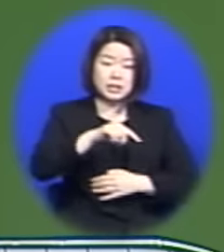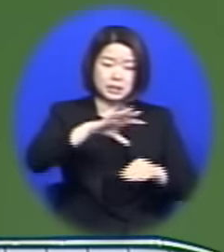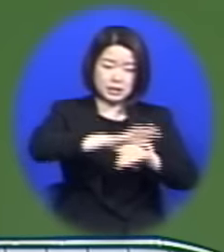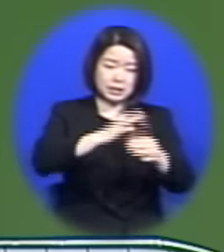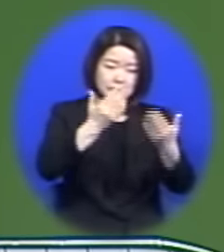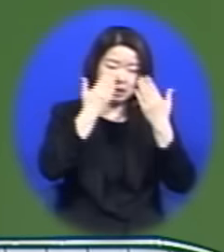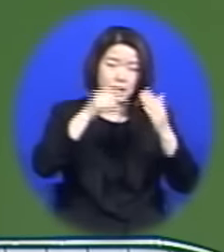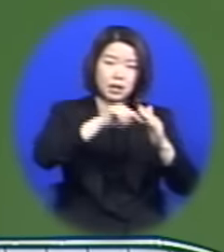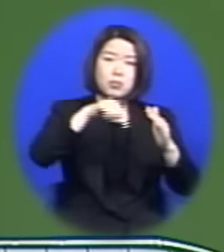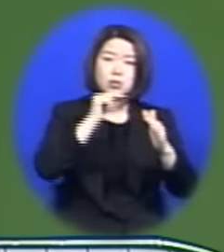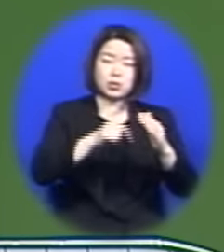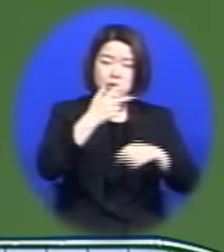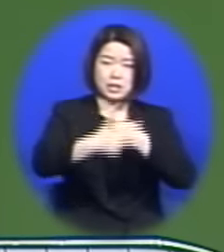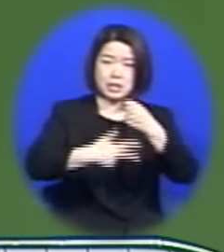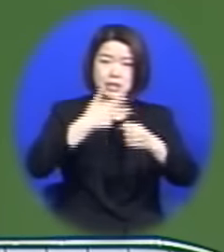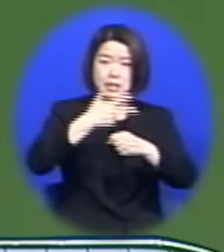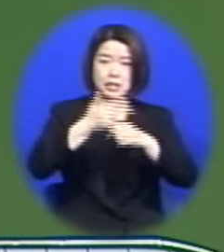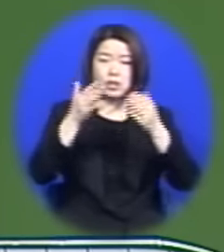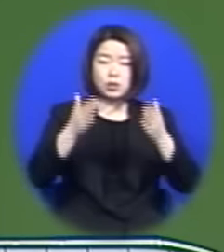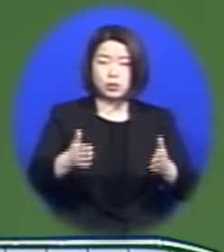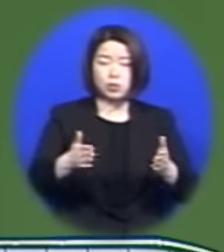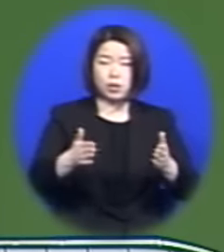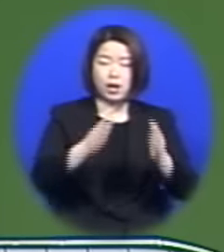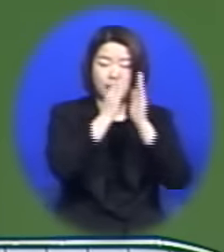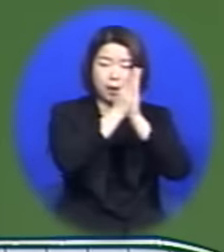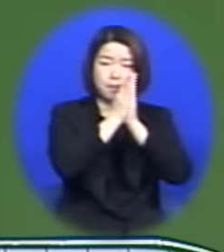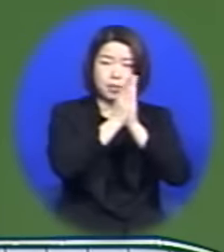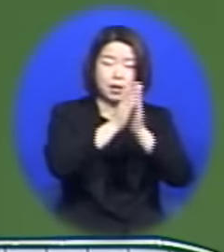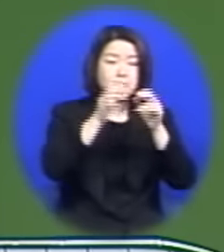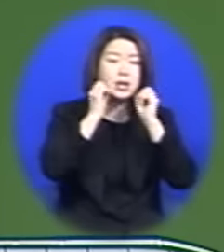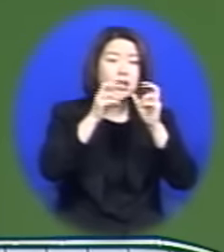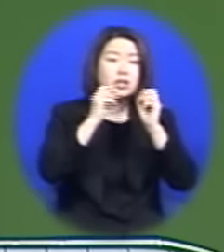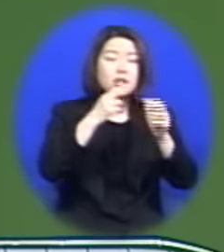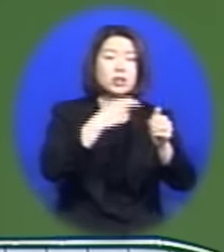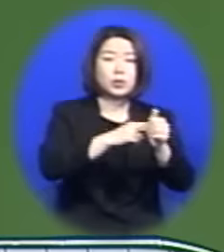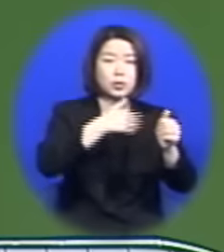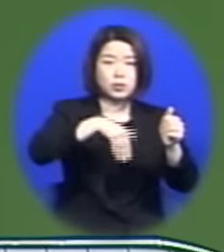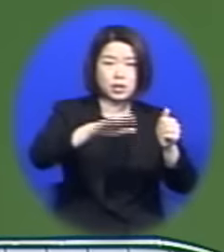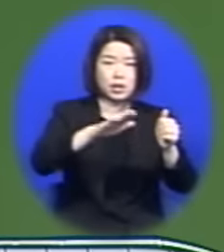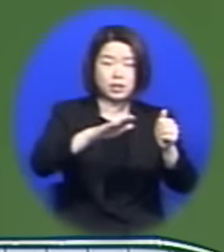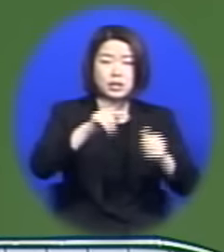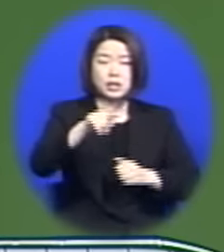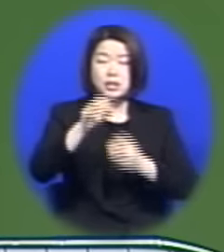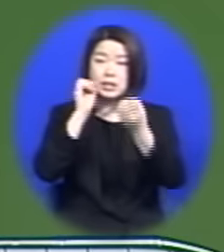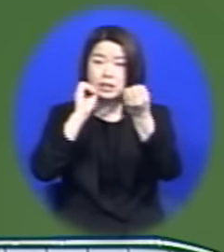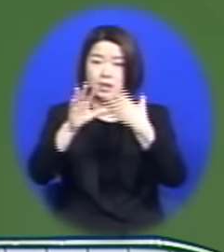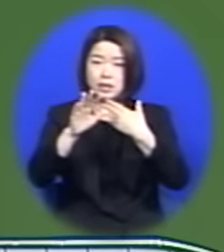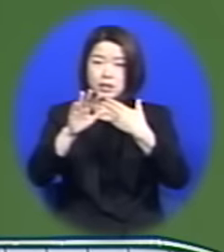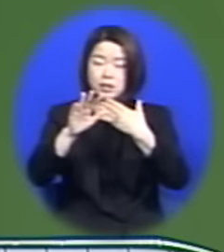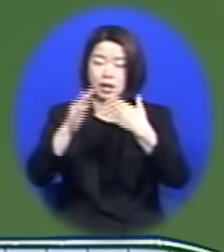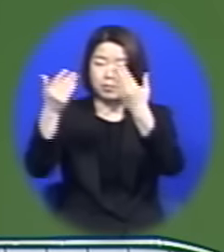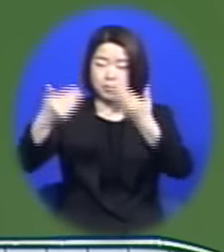속에서 7년 동안 미얀마로 선교사로 간 이게 보답입니다